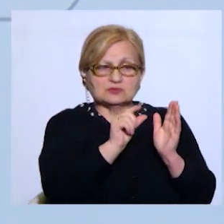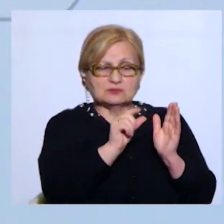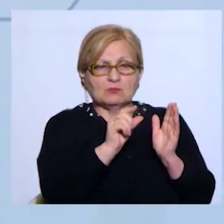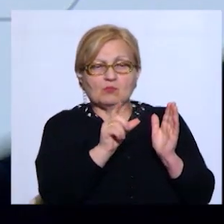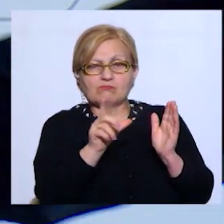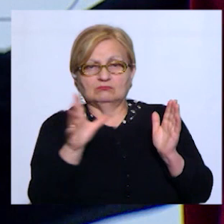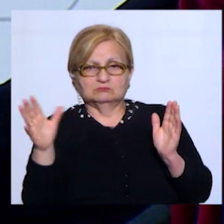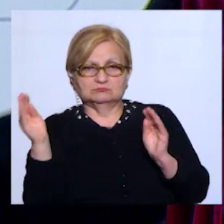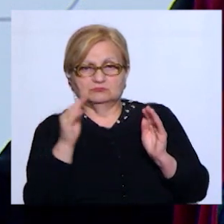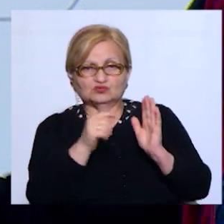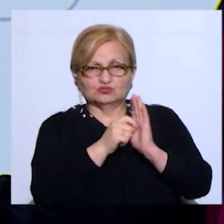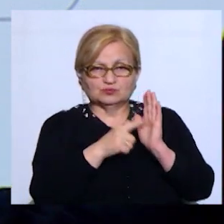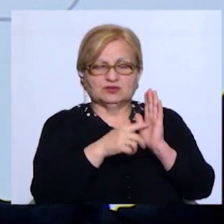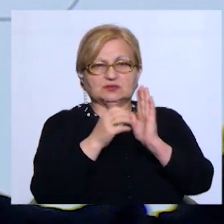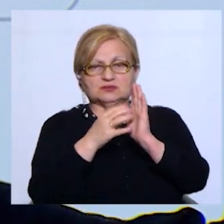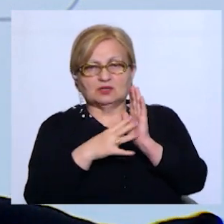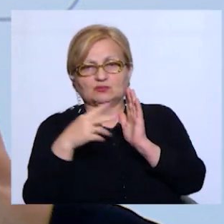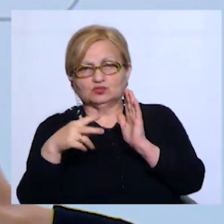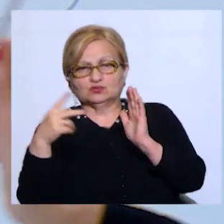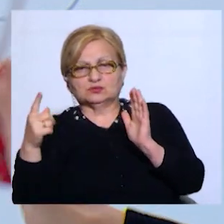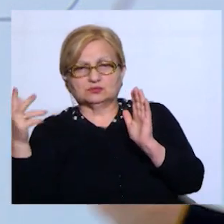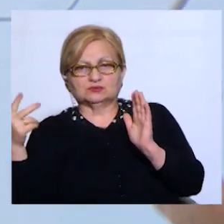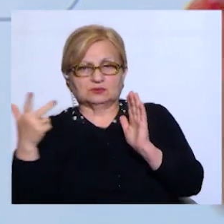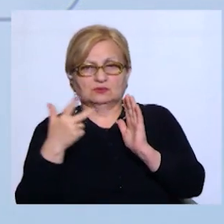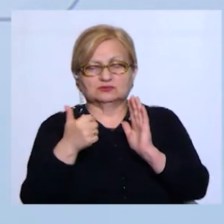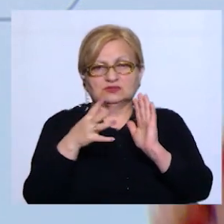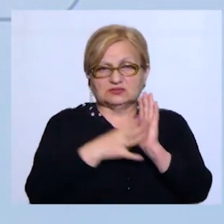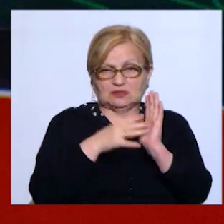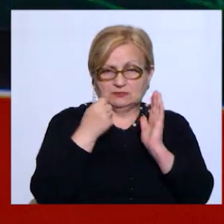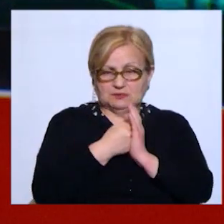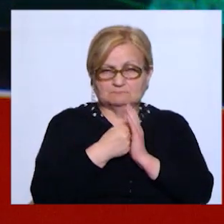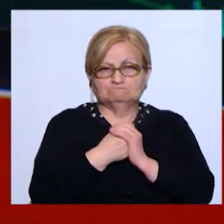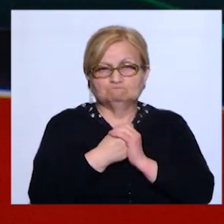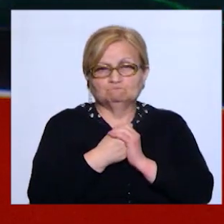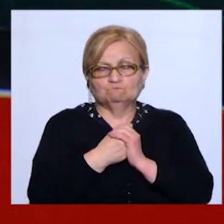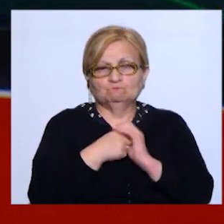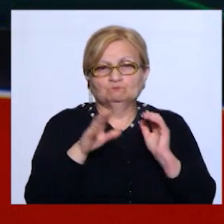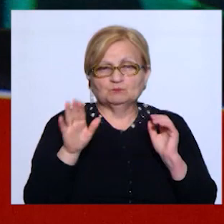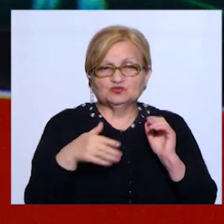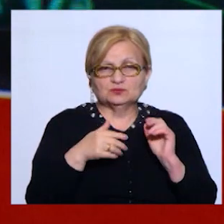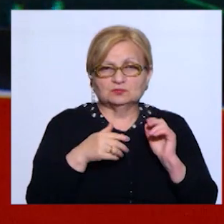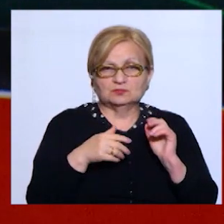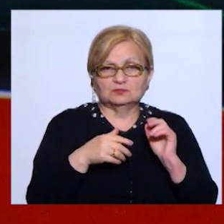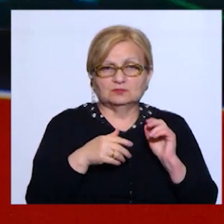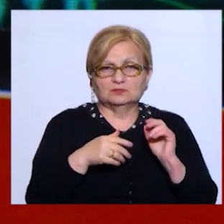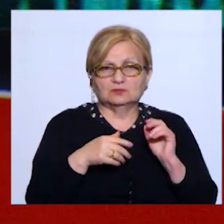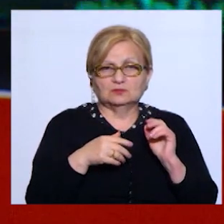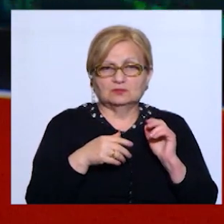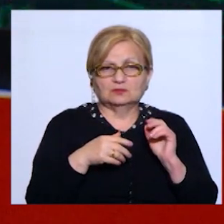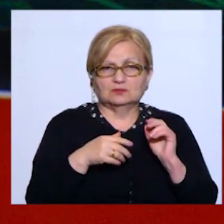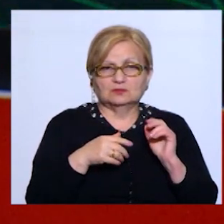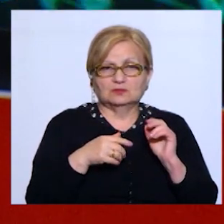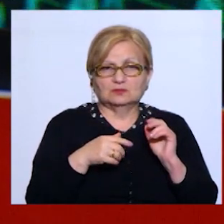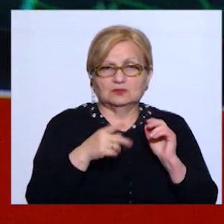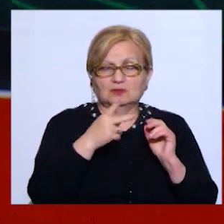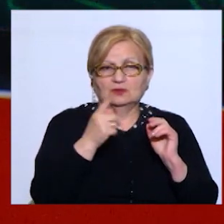ხო? ანუ არის 17, 17, 19, 20, 21, 23, 24, 25, 28. შემდეგ უკვე ნახეთ რა ხდება. რომ აი